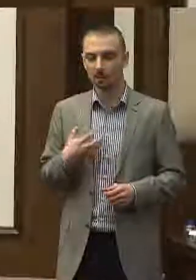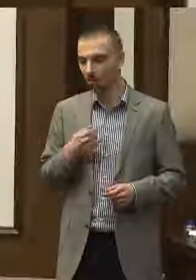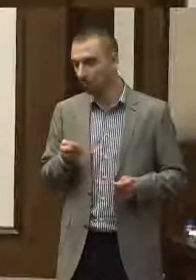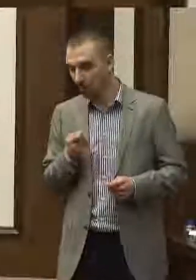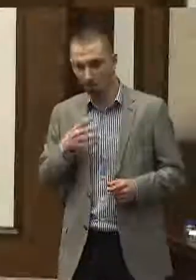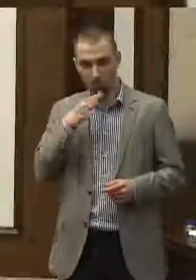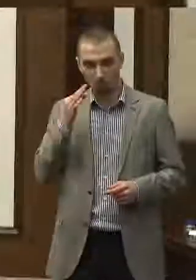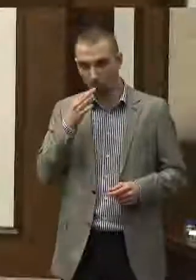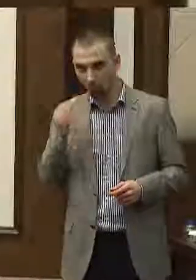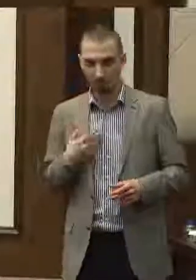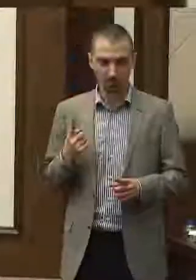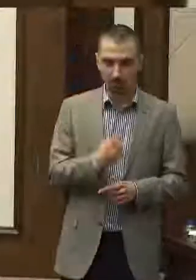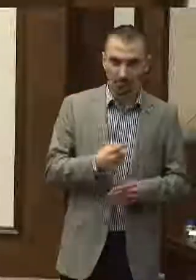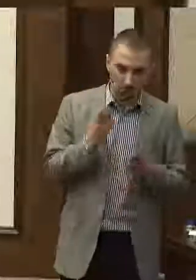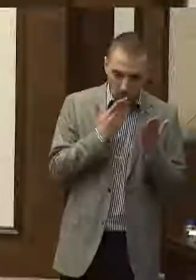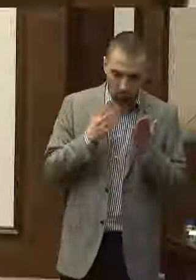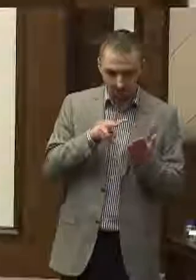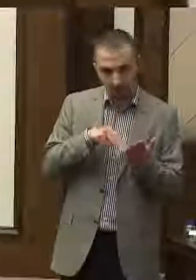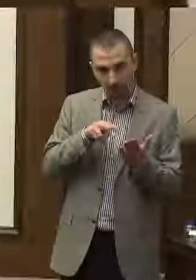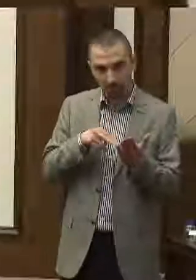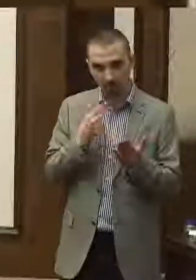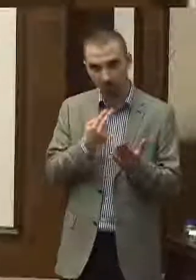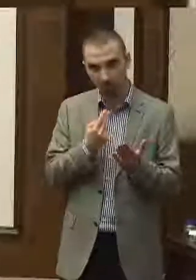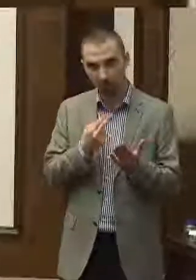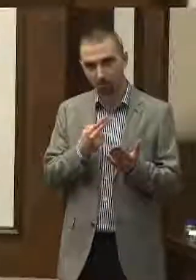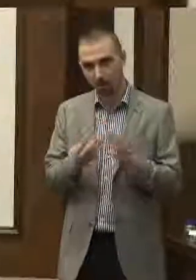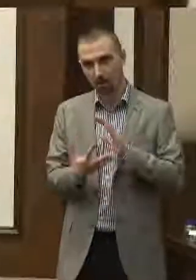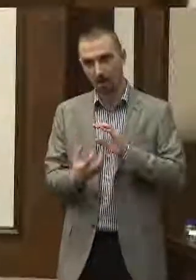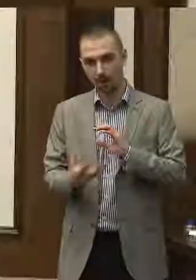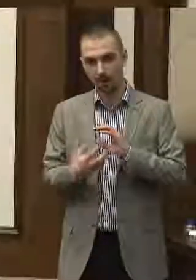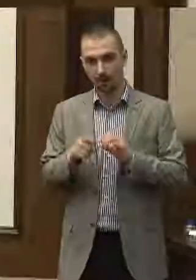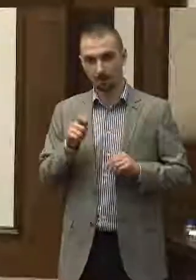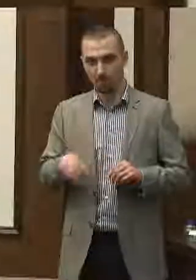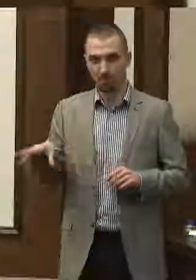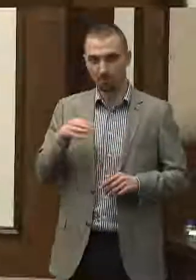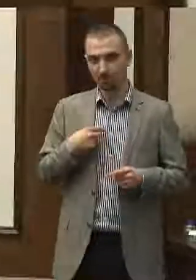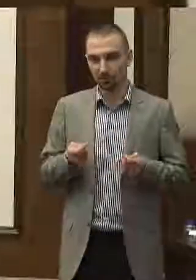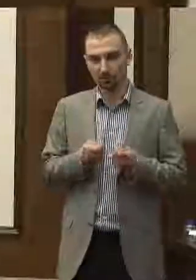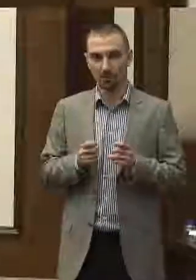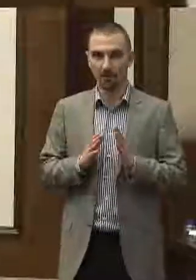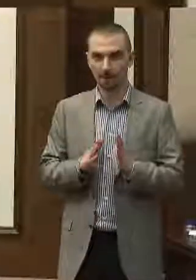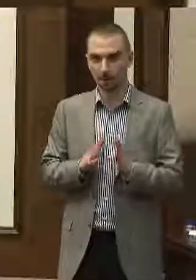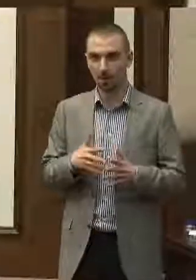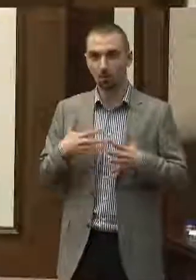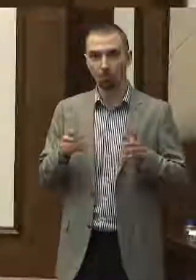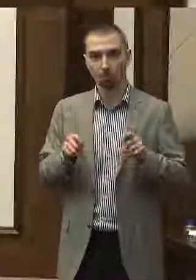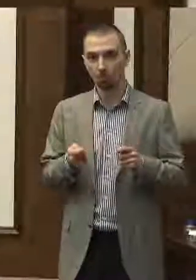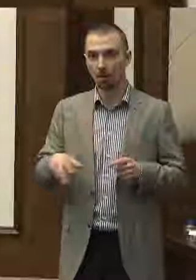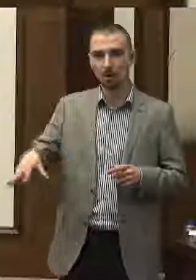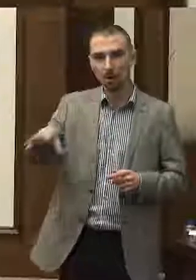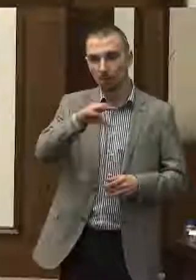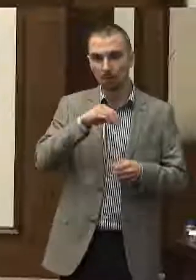süre gelecek bir alışkanlık haline getirilmesini amaç olarak görüyoruz. Bunun için de Büyükçekmece'de yaşayan